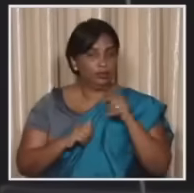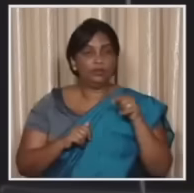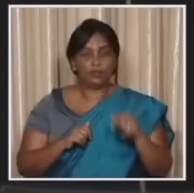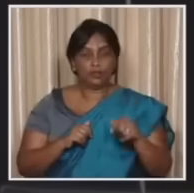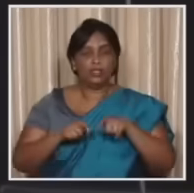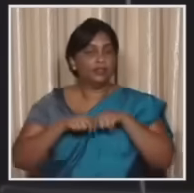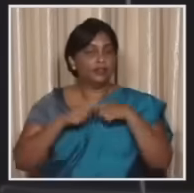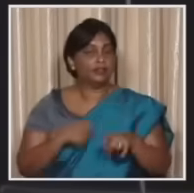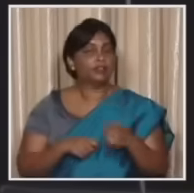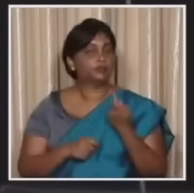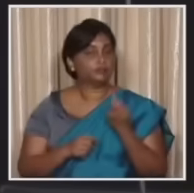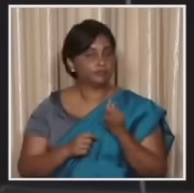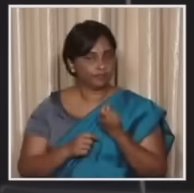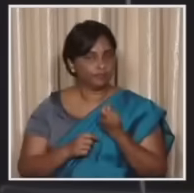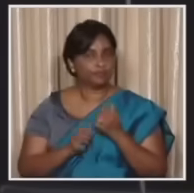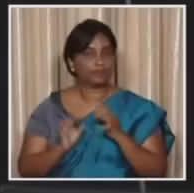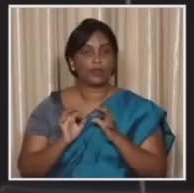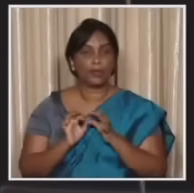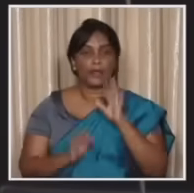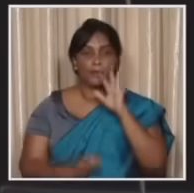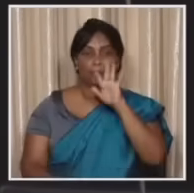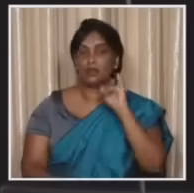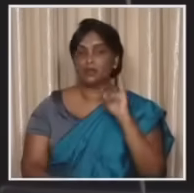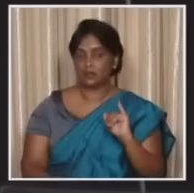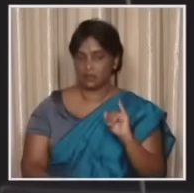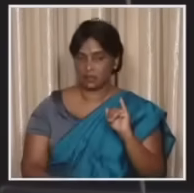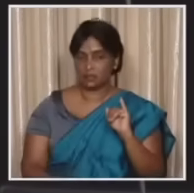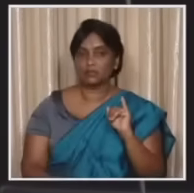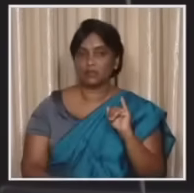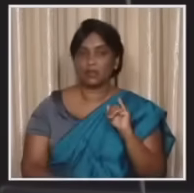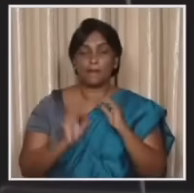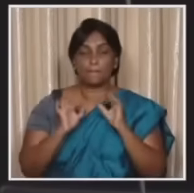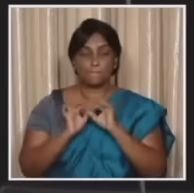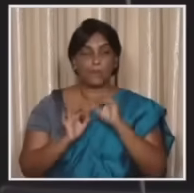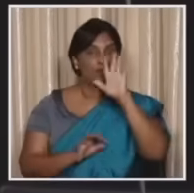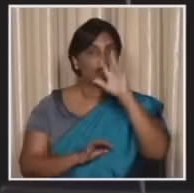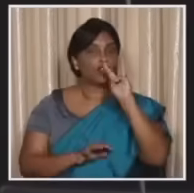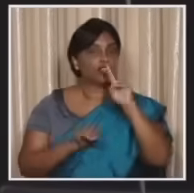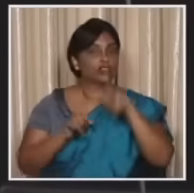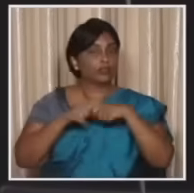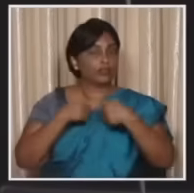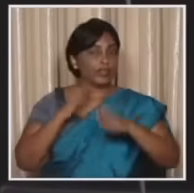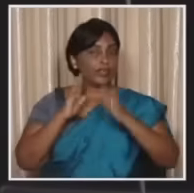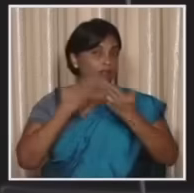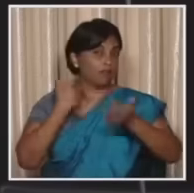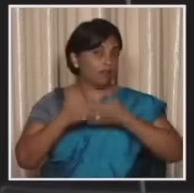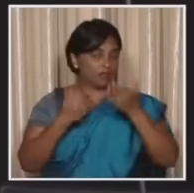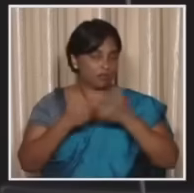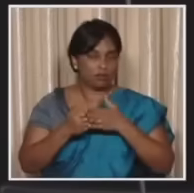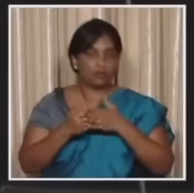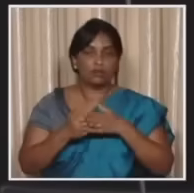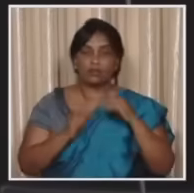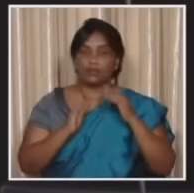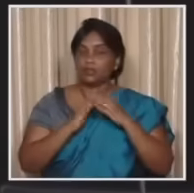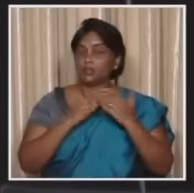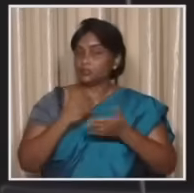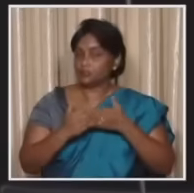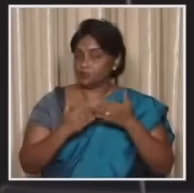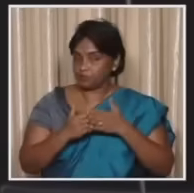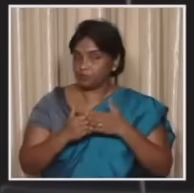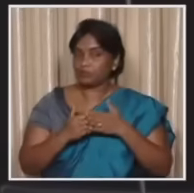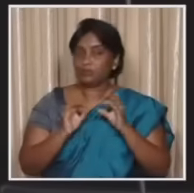මේකට වියදම් වෙලා තියෙනවා බිලියන 50ක් 53ක් වියදම් වෙලා තියෙනවා මේ ගෙවල් ටික හදන්න. මේ ගෙවල් ටික